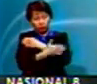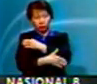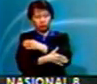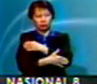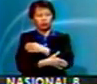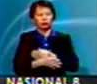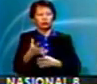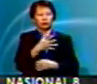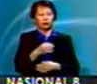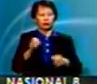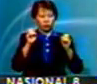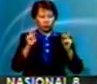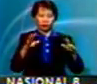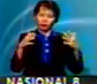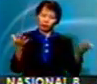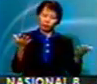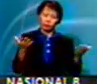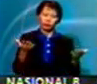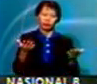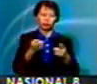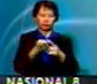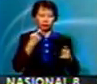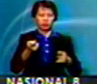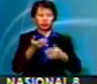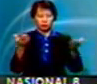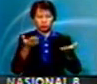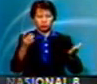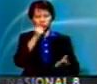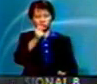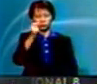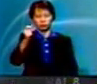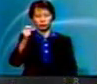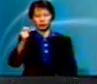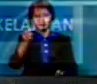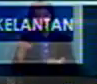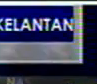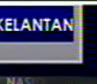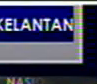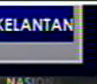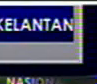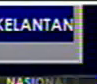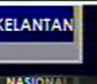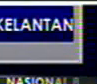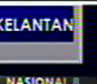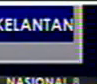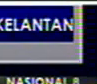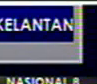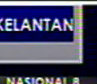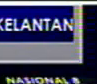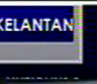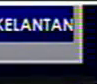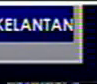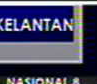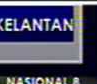luar negara. Baik, sekian sahaja lintas langsung dari Kompleks Perpaduan Terbak Tumpat pada malam ini. Kembali bersama dengan Fatil dan Mazalina di Angkasa